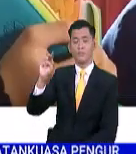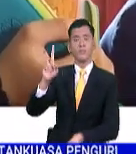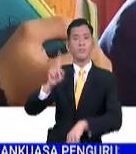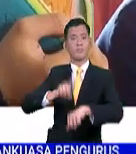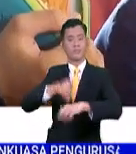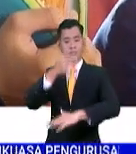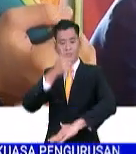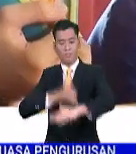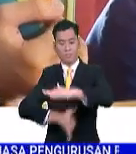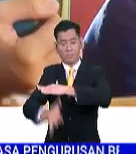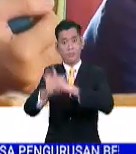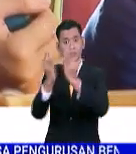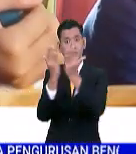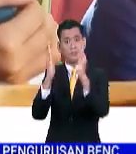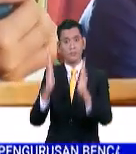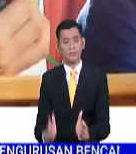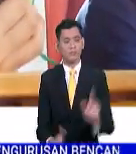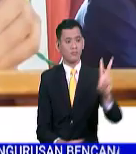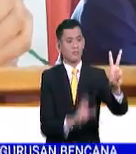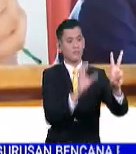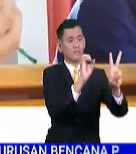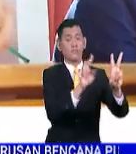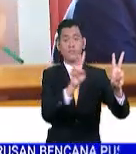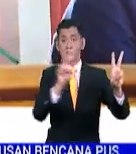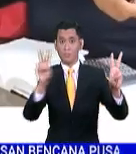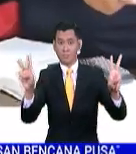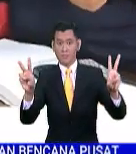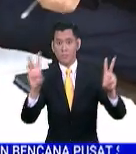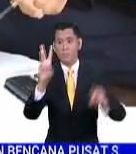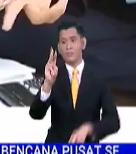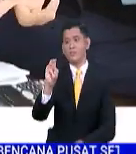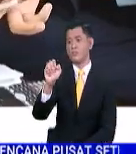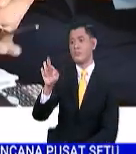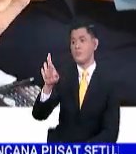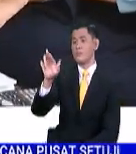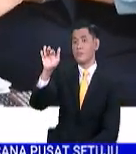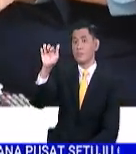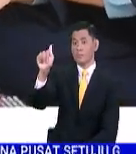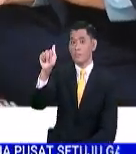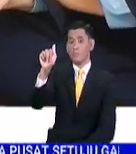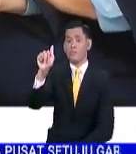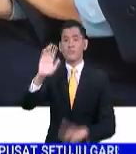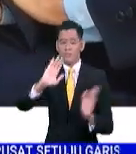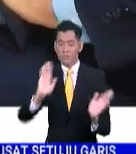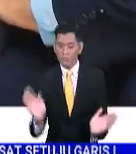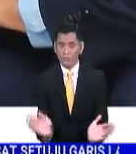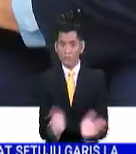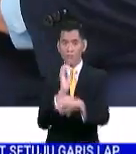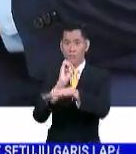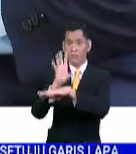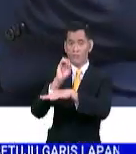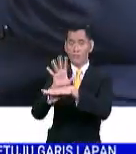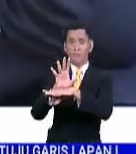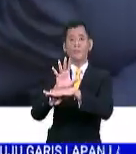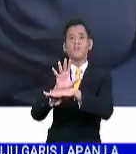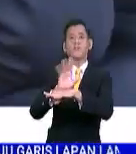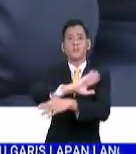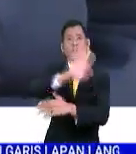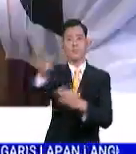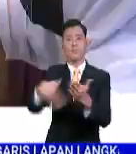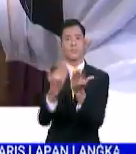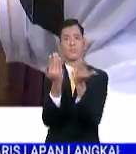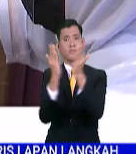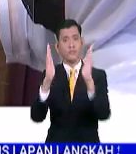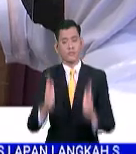kemasukan penuh pelajar bagi sesi 2022, MARA menyarankan agar pelajar-pelajar yang belum divaksinasi